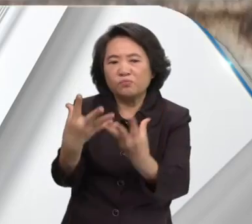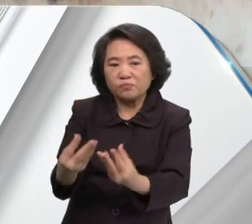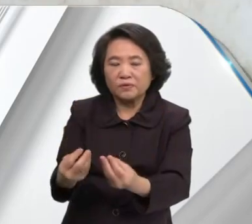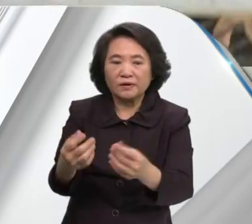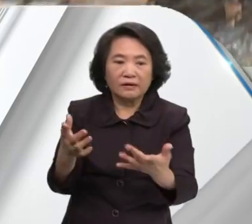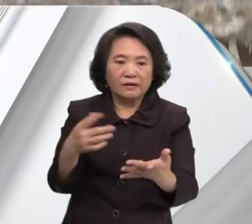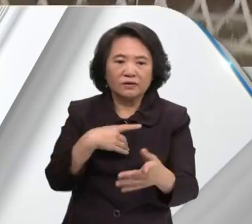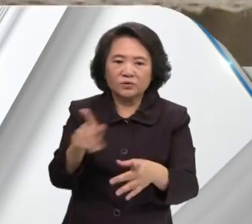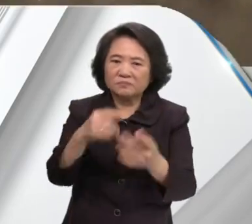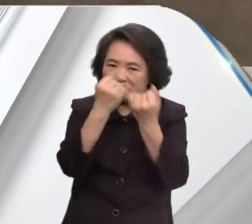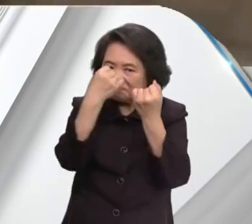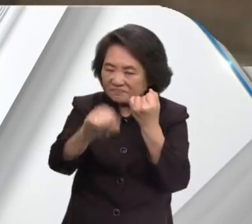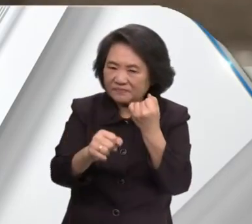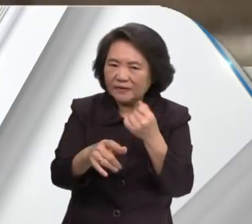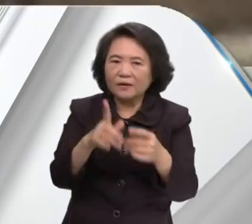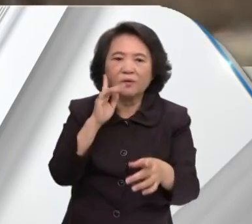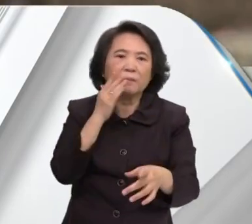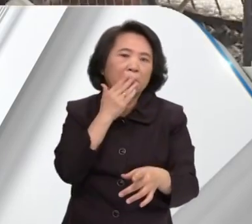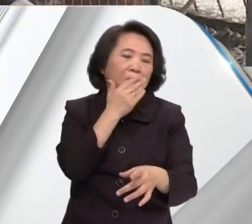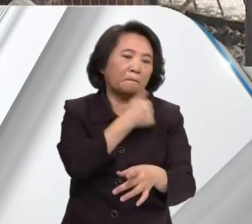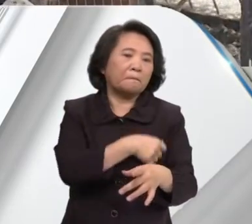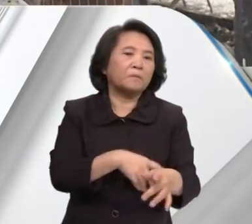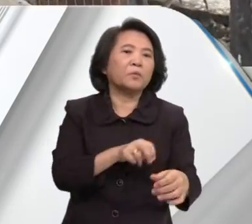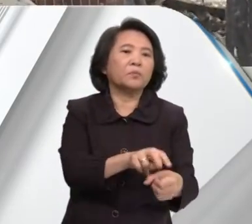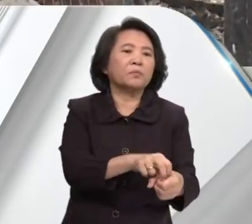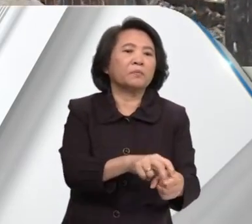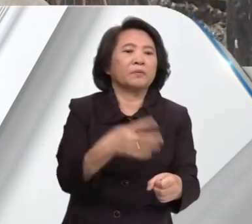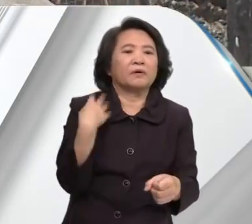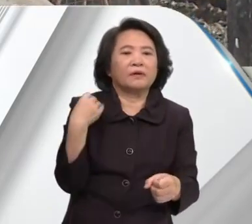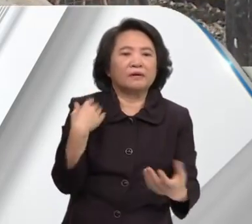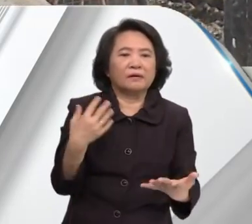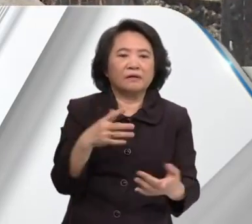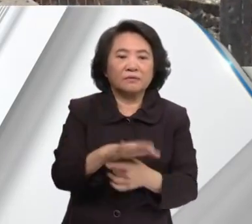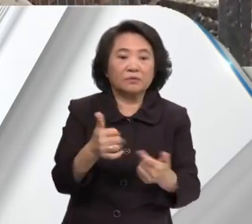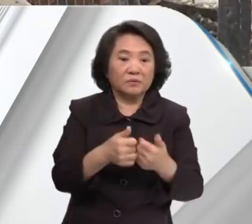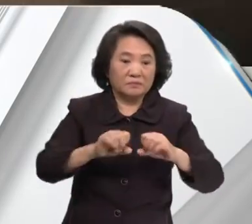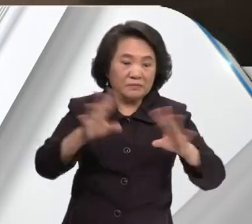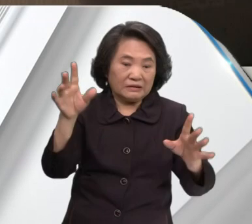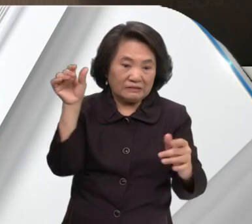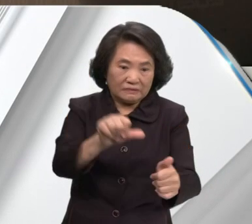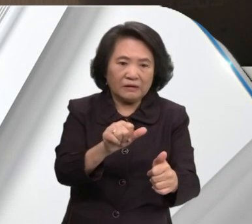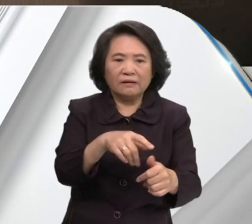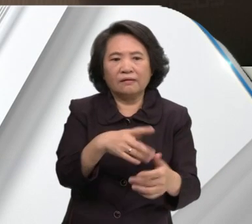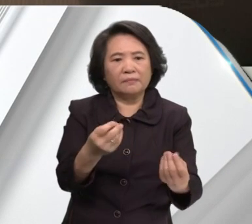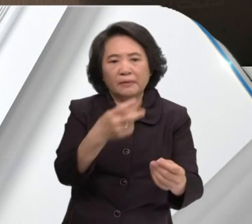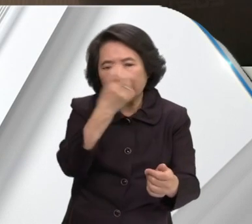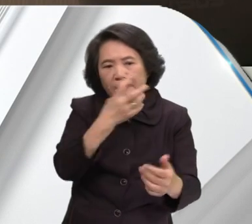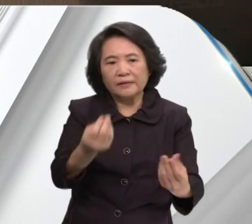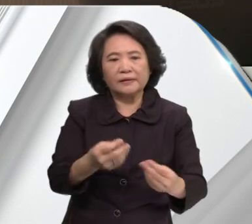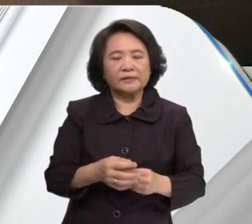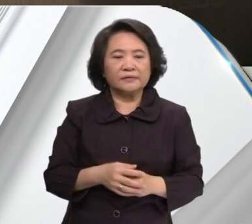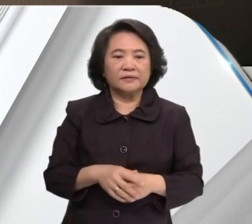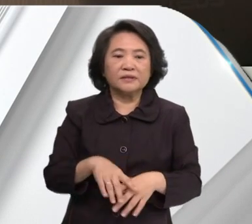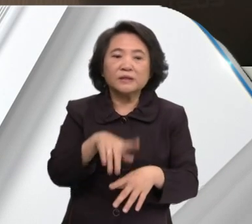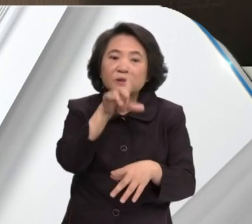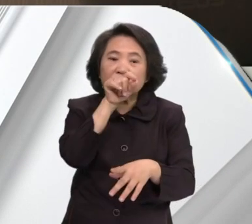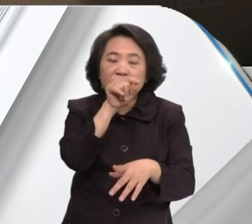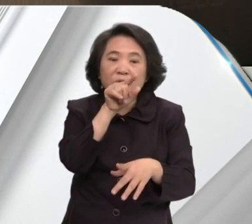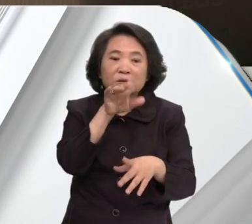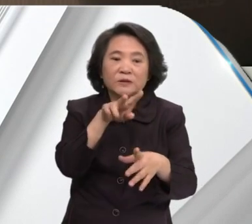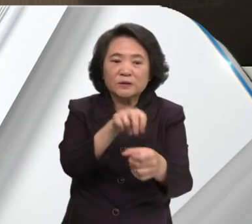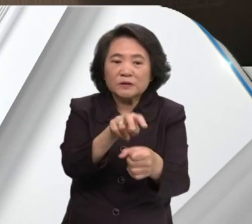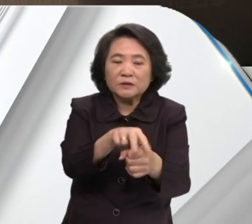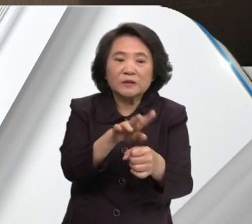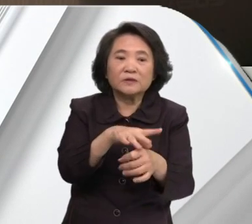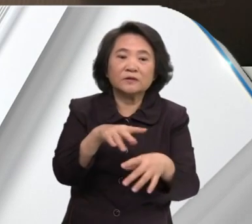无良食品用师傅含黑唔少规矩，滴个用，唔可能未飞沙漠去查。 对于机制使用芬普尼，但